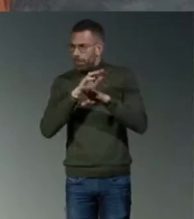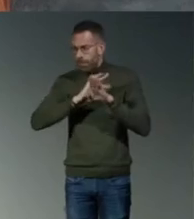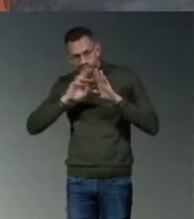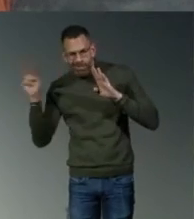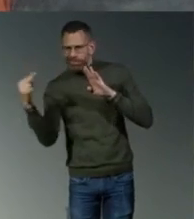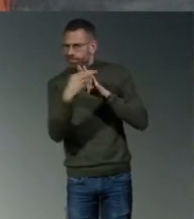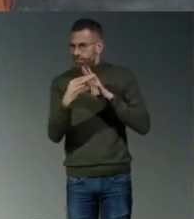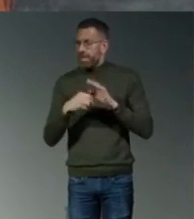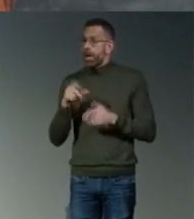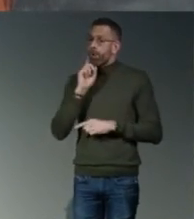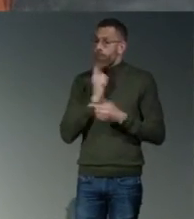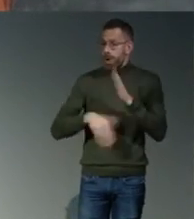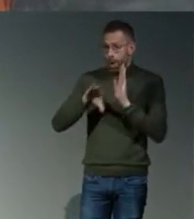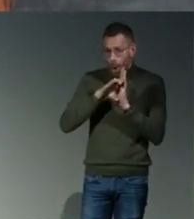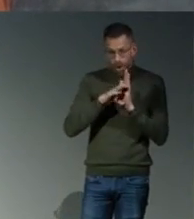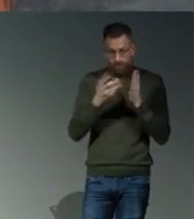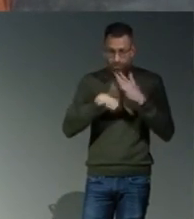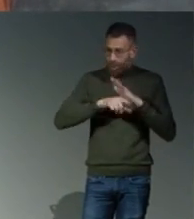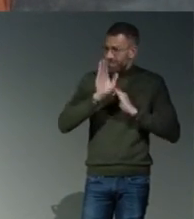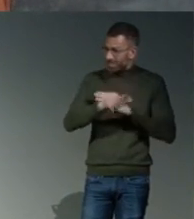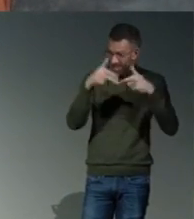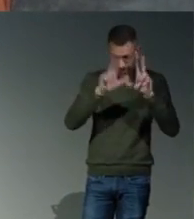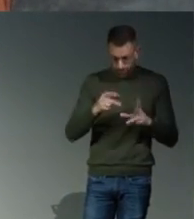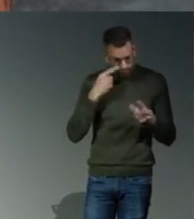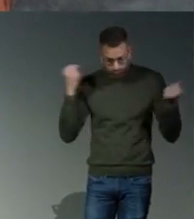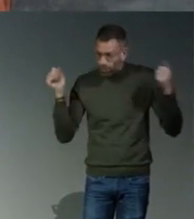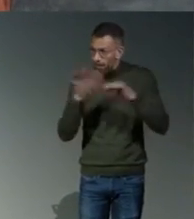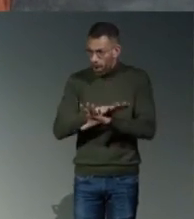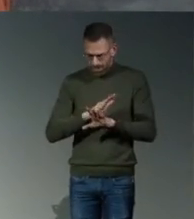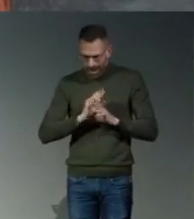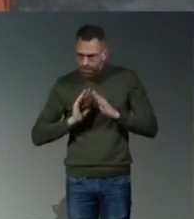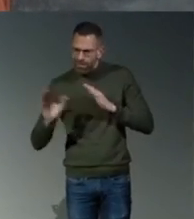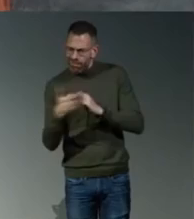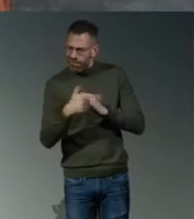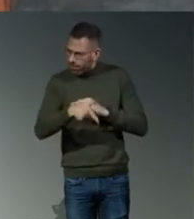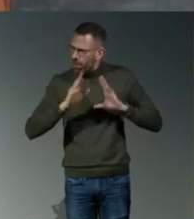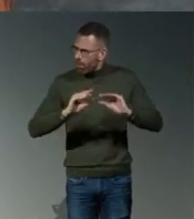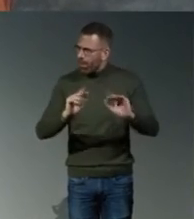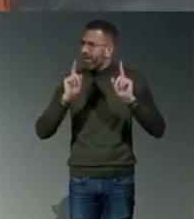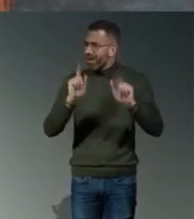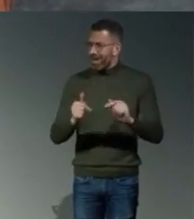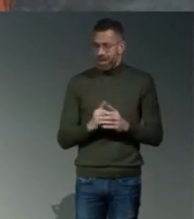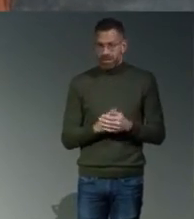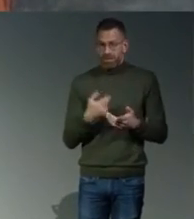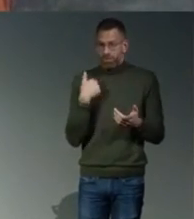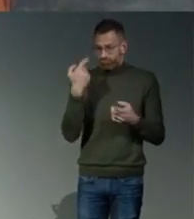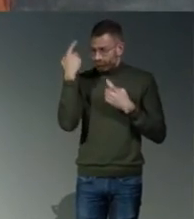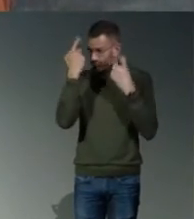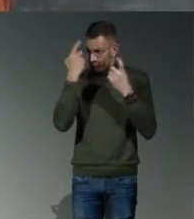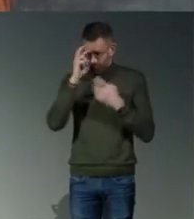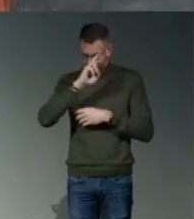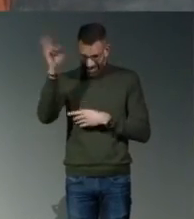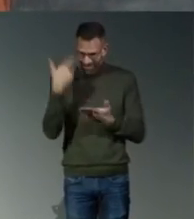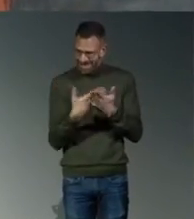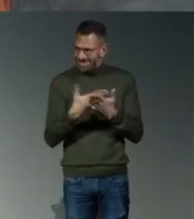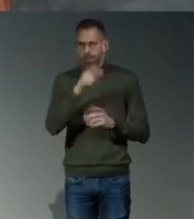langage informatique, c'est invisible. Et pourtant, il y a une matérialité à tout ça. Et je révèle aussi cette matérialité, à la fois le corps des